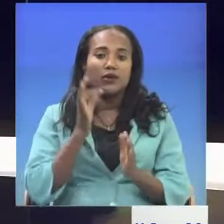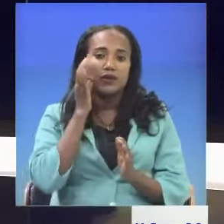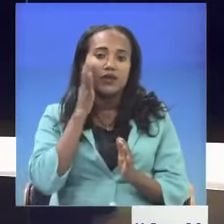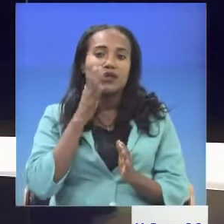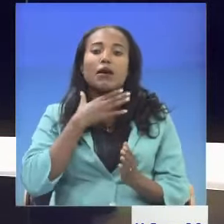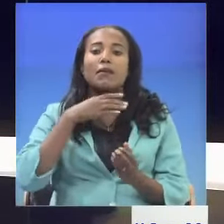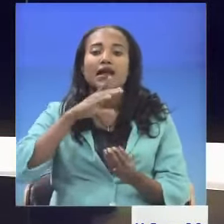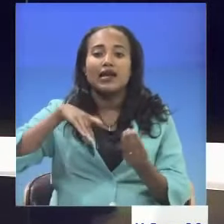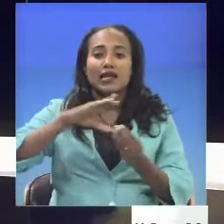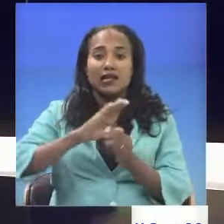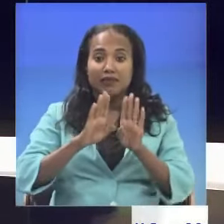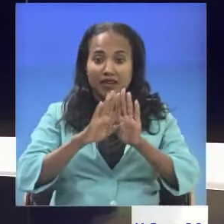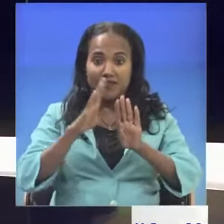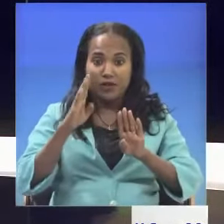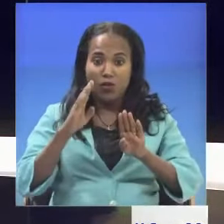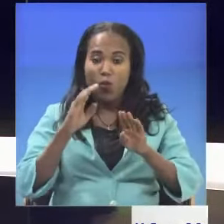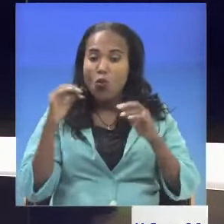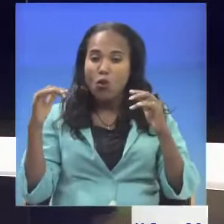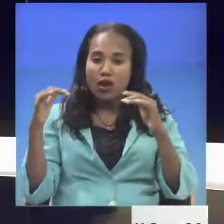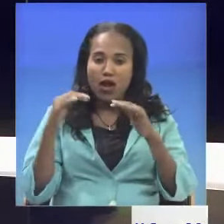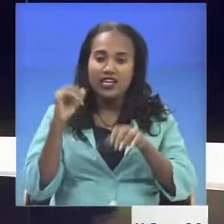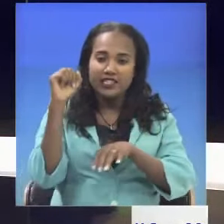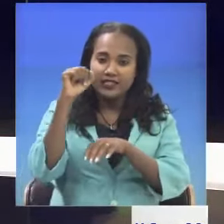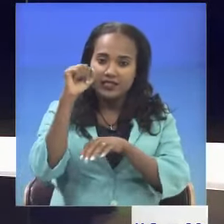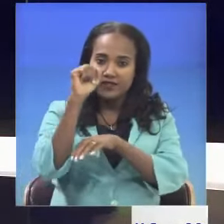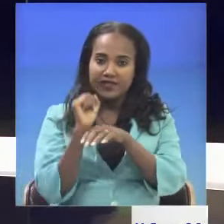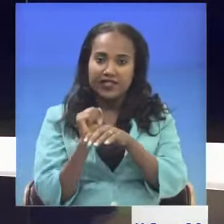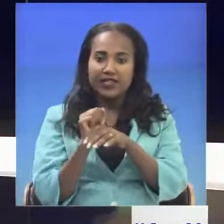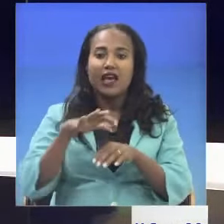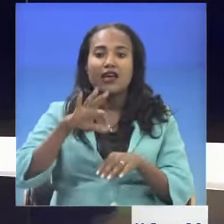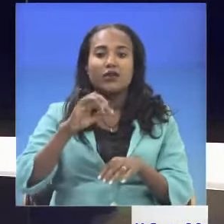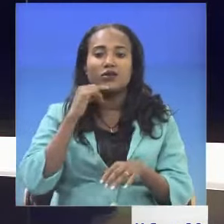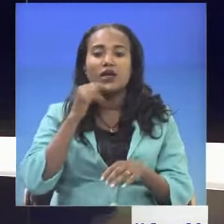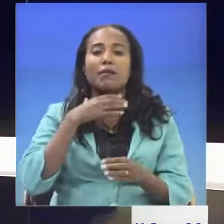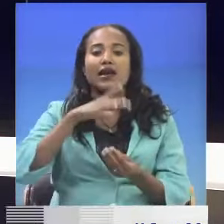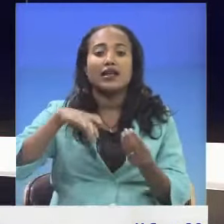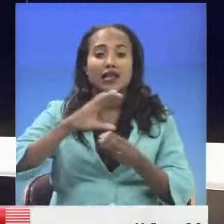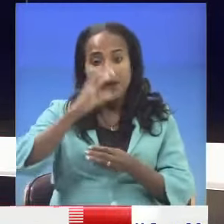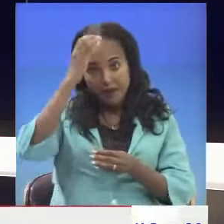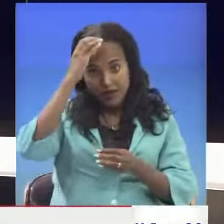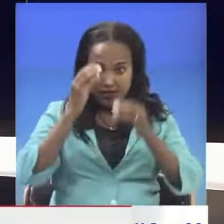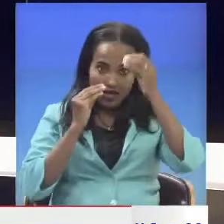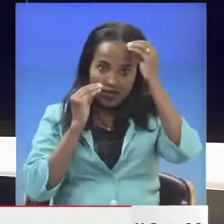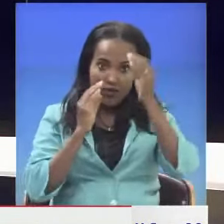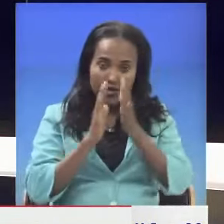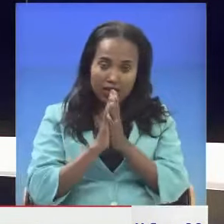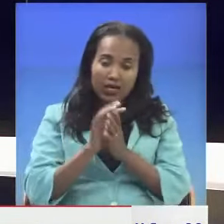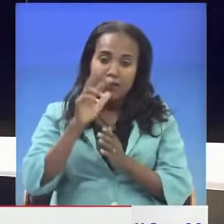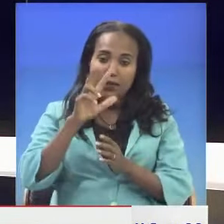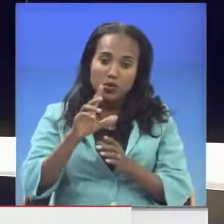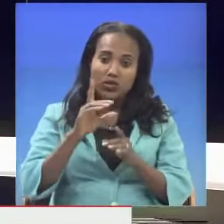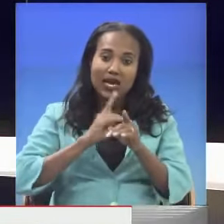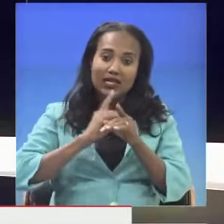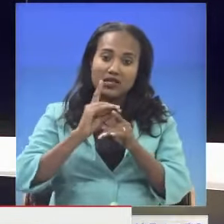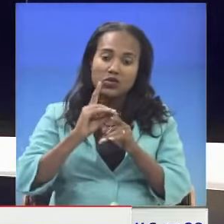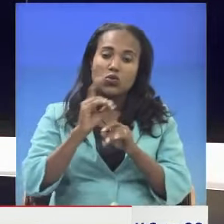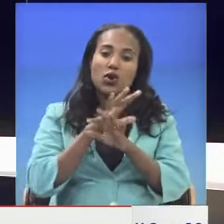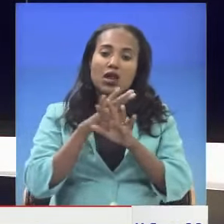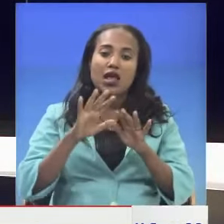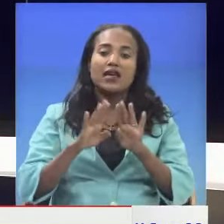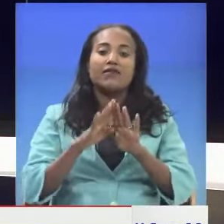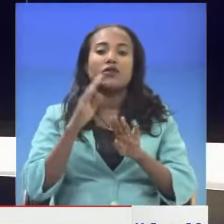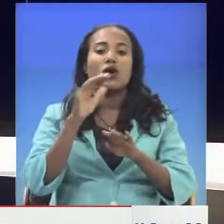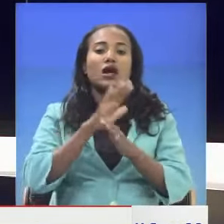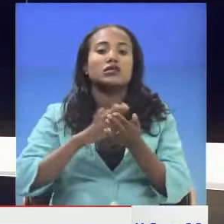አሸባሪው ትህነግ በአማራ ክልል በከፈተው ወረራ ሽንፈትን እየተከናነበ ነው ሲል የአማራ ክልል መንግስት አስታወቀ። በሶስት አቅጣጫዎች